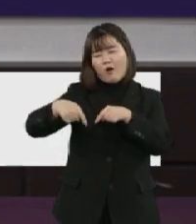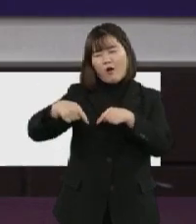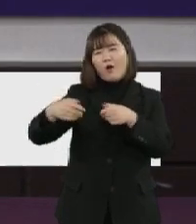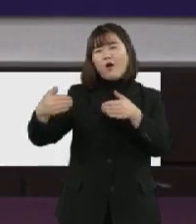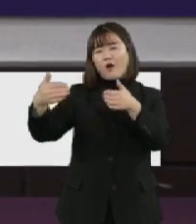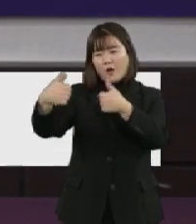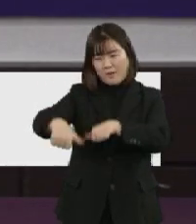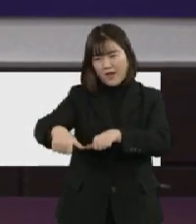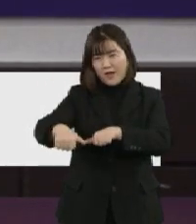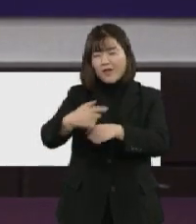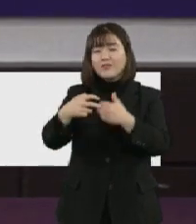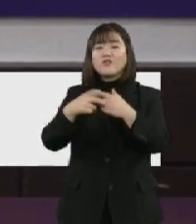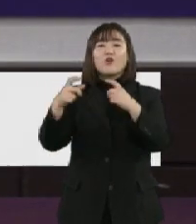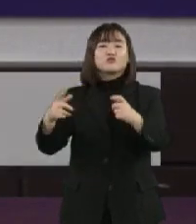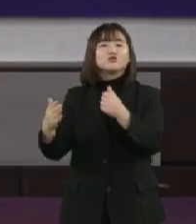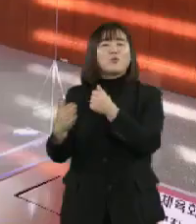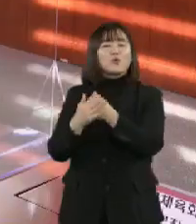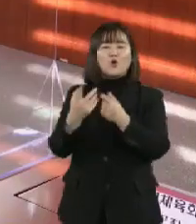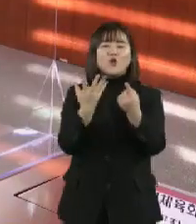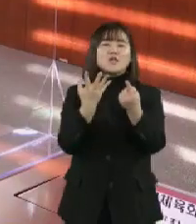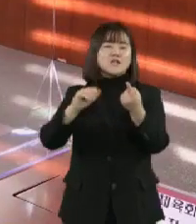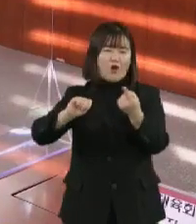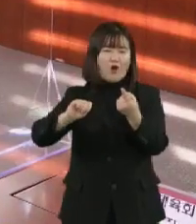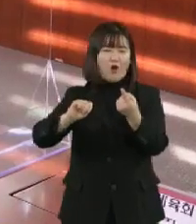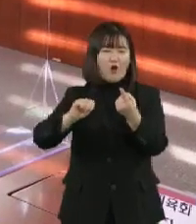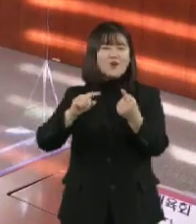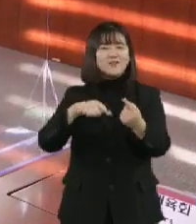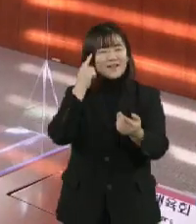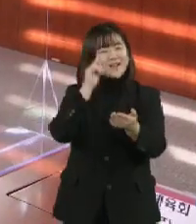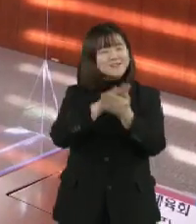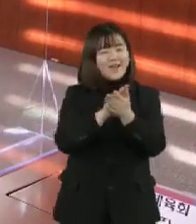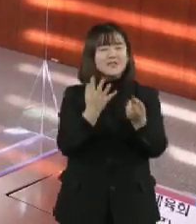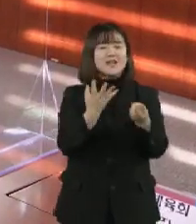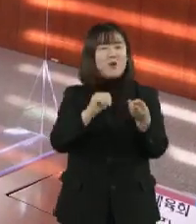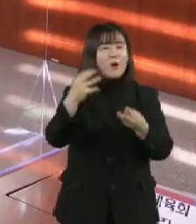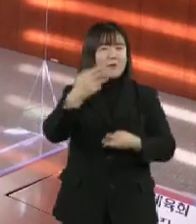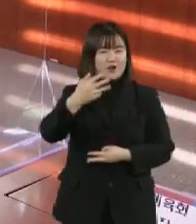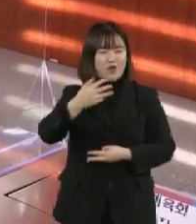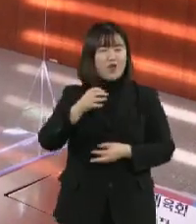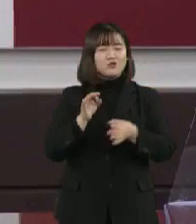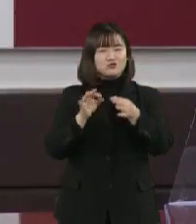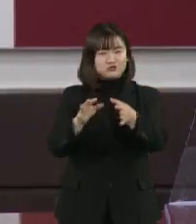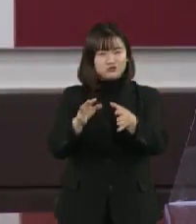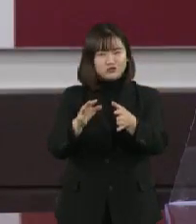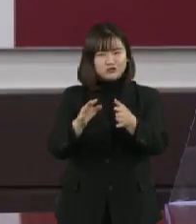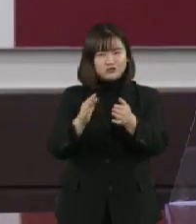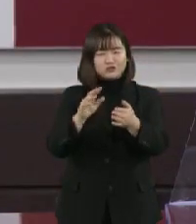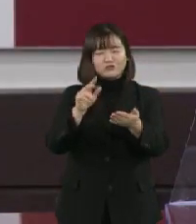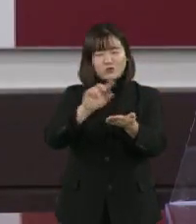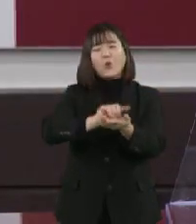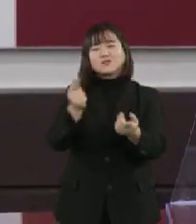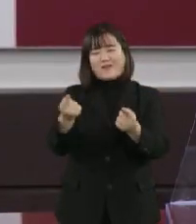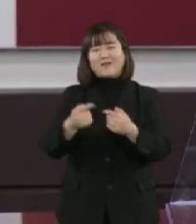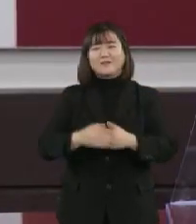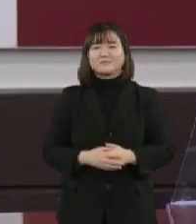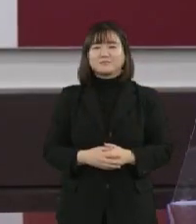체결하고 대덕구 에서 보조금 1억 원을 받고 자체의 산사 뭐 8천만 원을 투입해 잔디를 교체했습니다